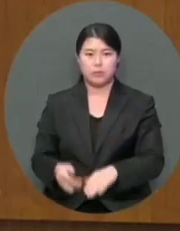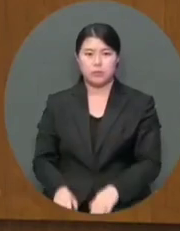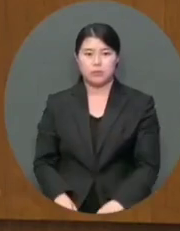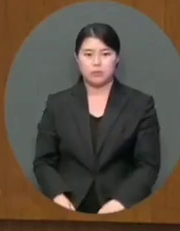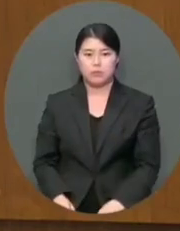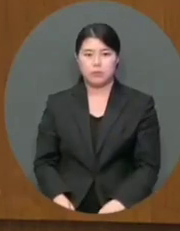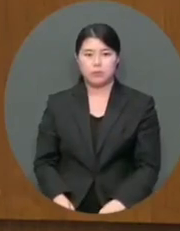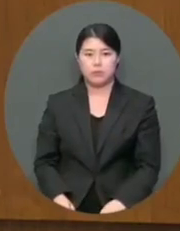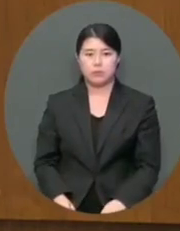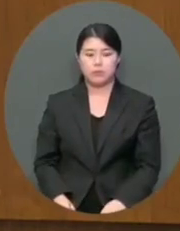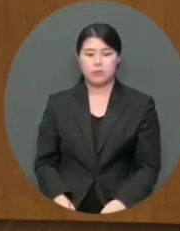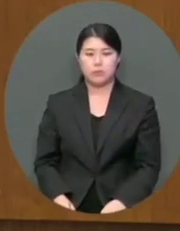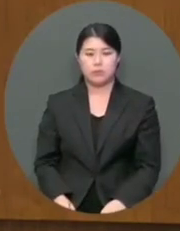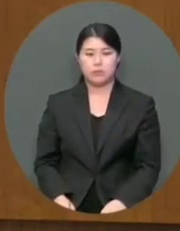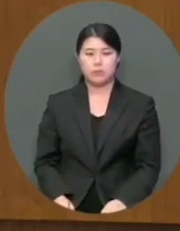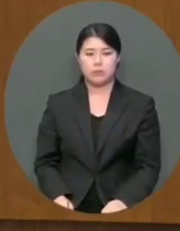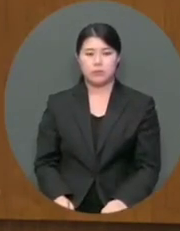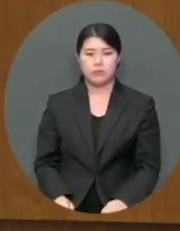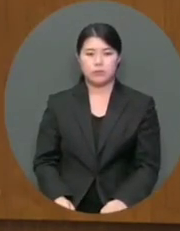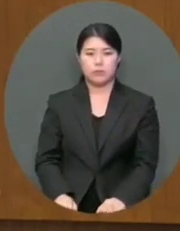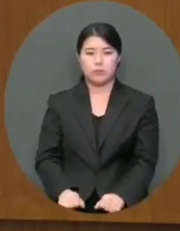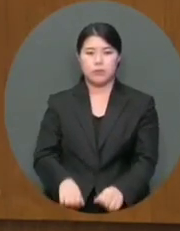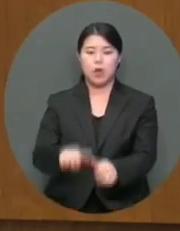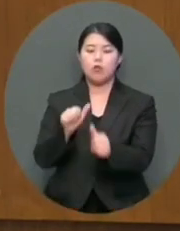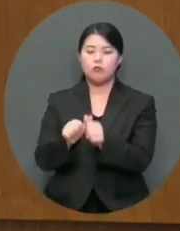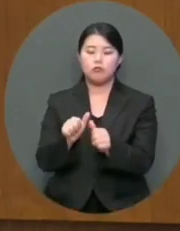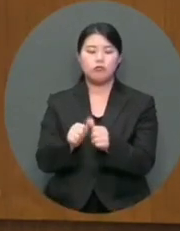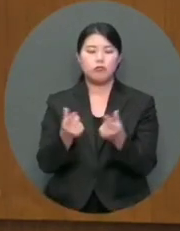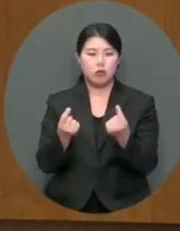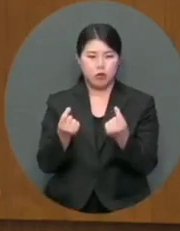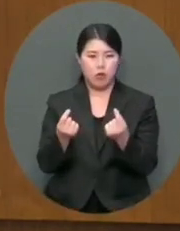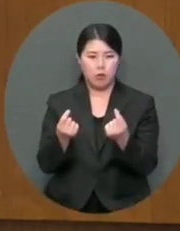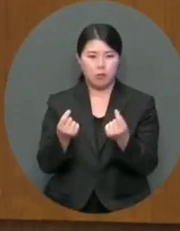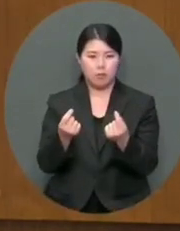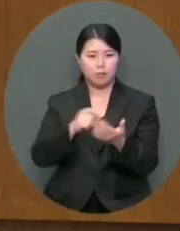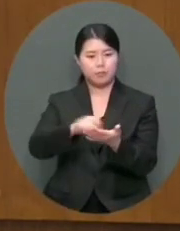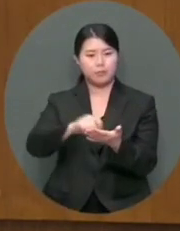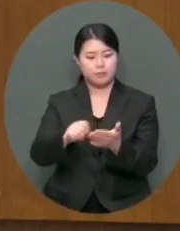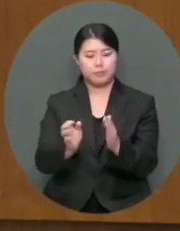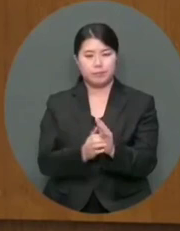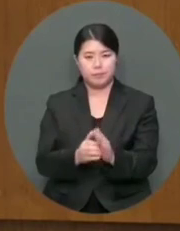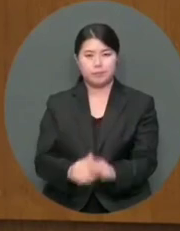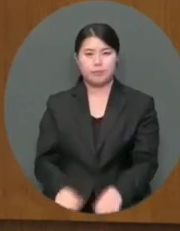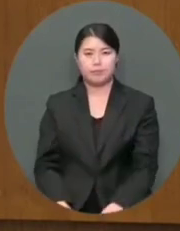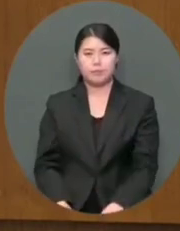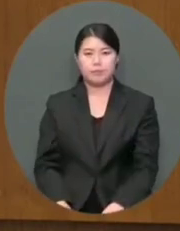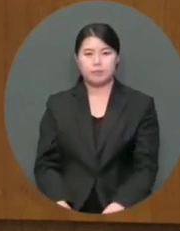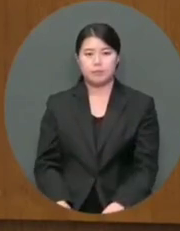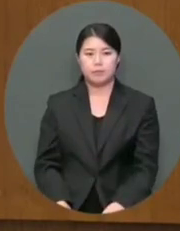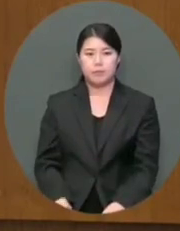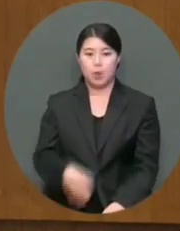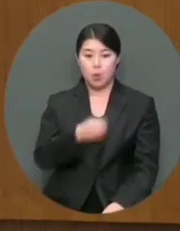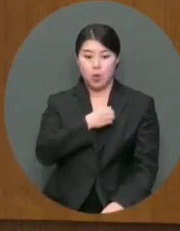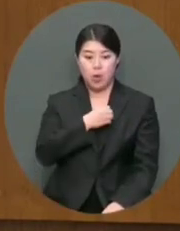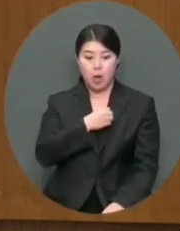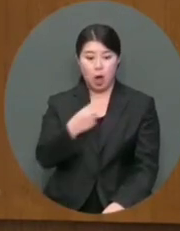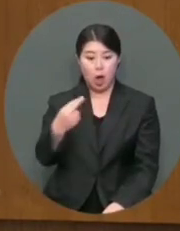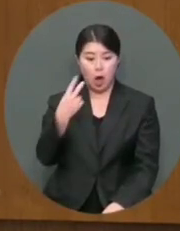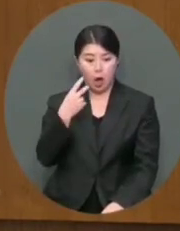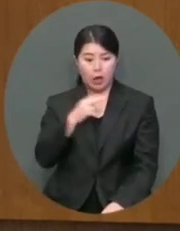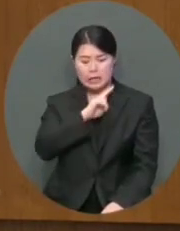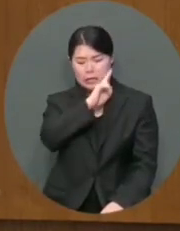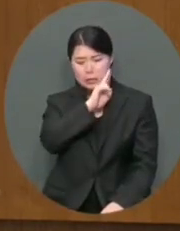판결 선고에 앞서서 뭐 훈시와 같은 방식으로 그 부분은 설치를 했습니다. 위원님께서 지적하신 그런 의문이